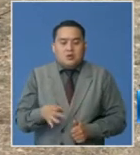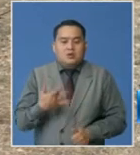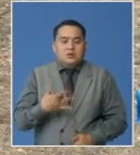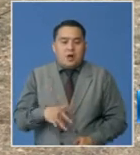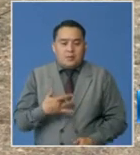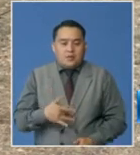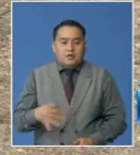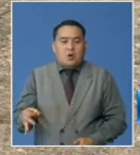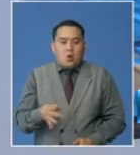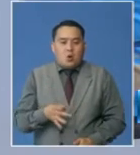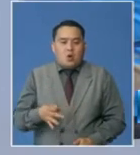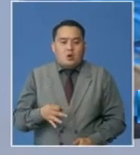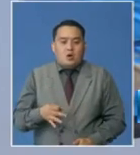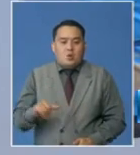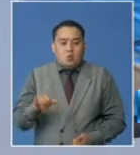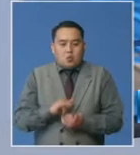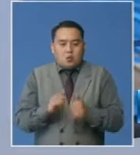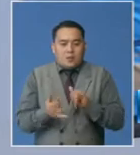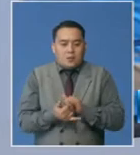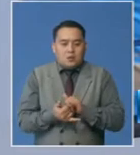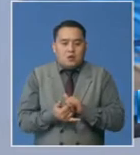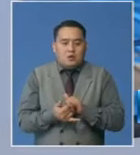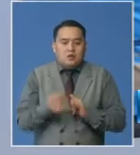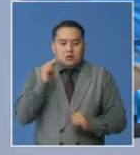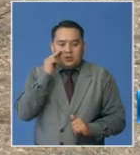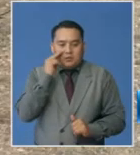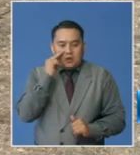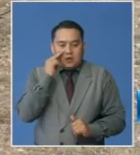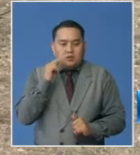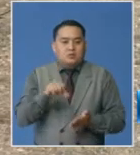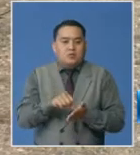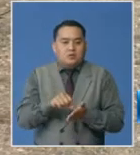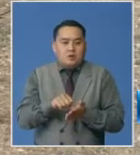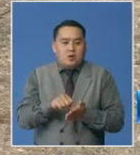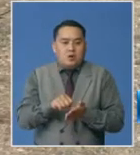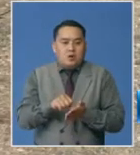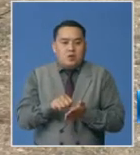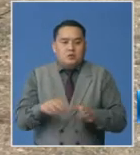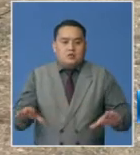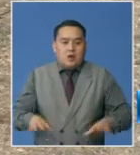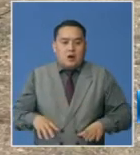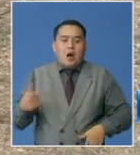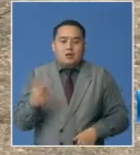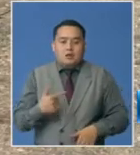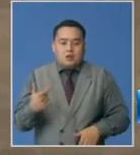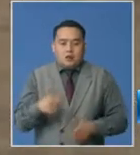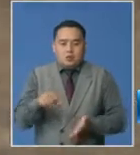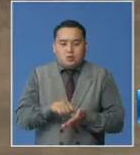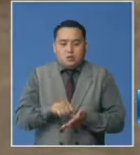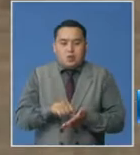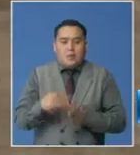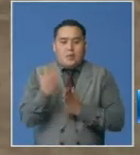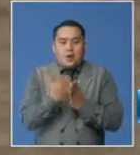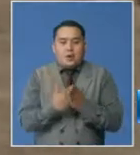области, с Восточно-Казахстанской области, Южно-Казахстанской области, даже есть скакуны из Атырауской области.